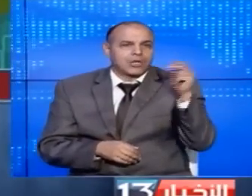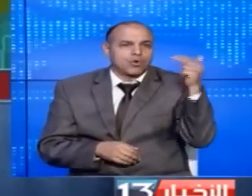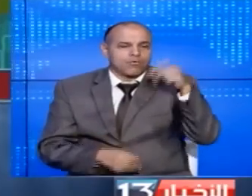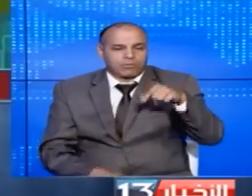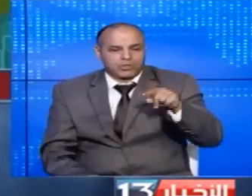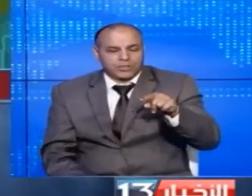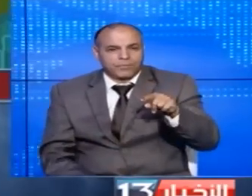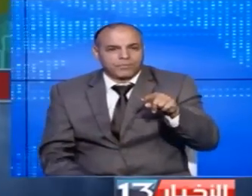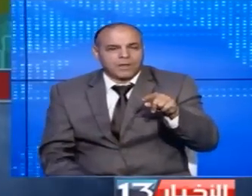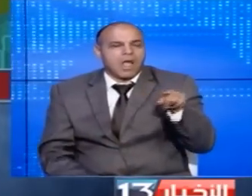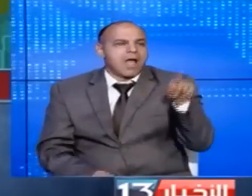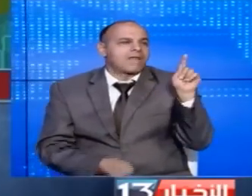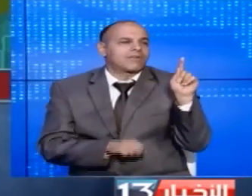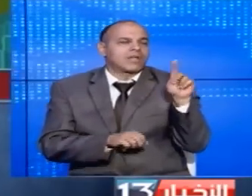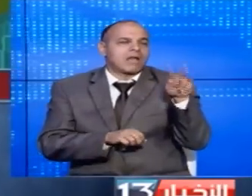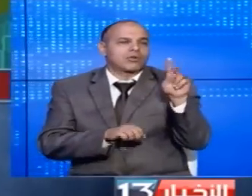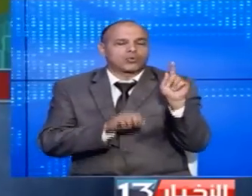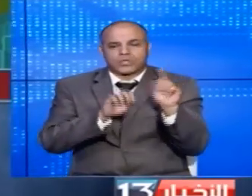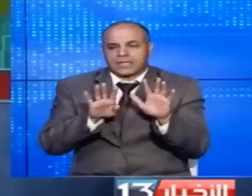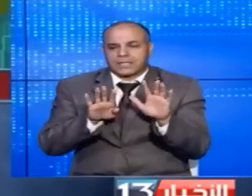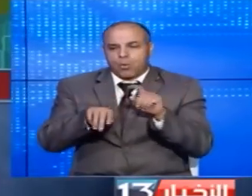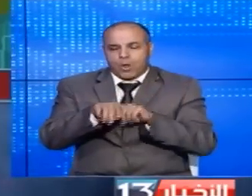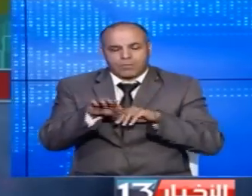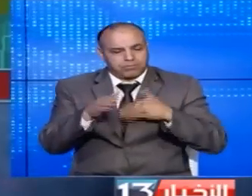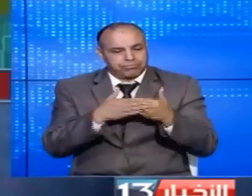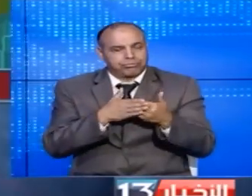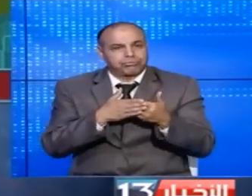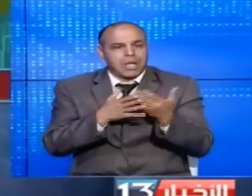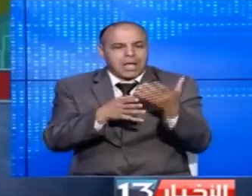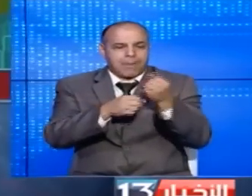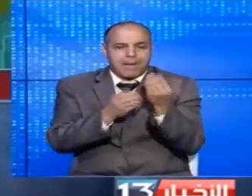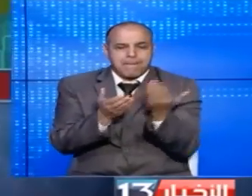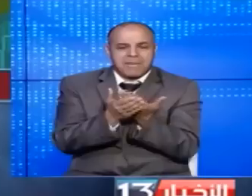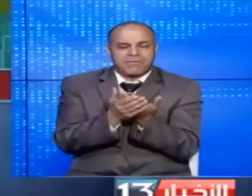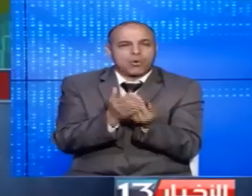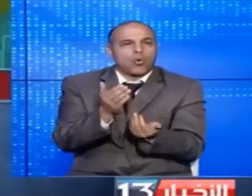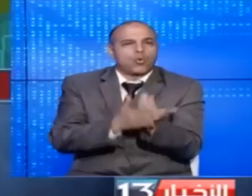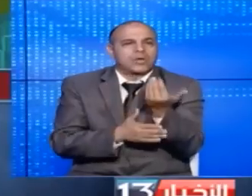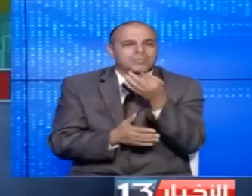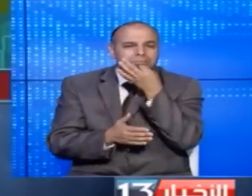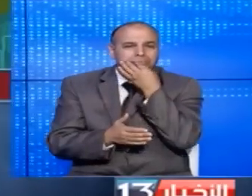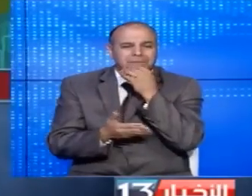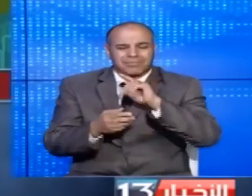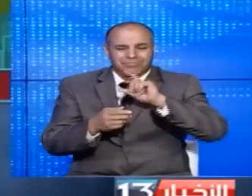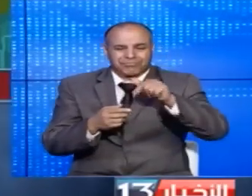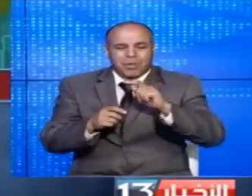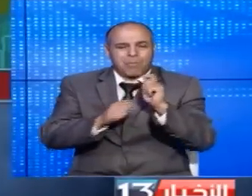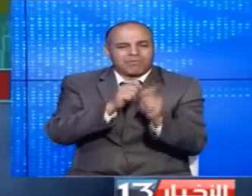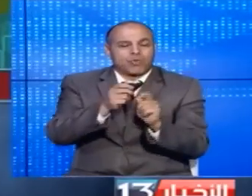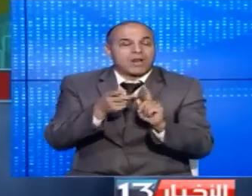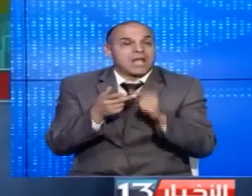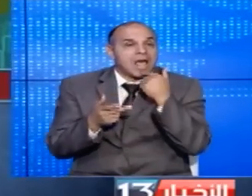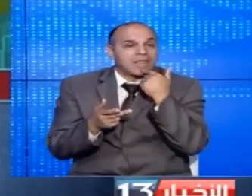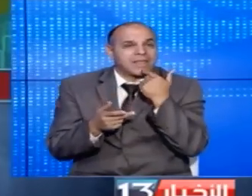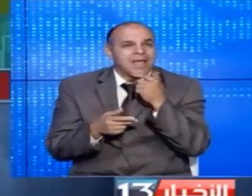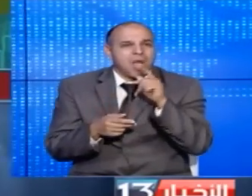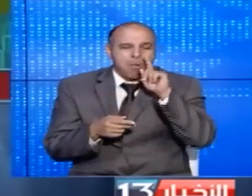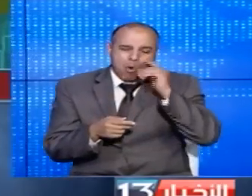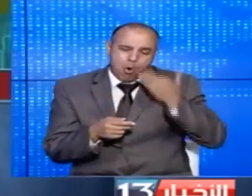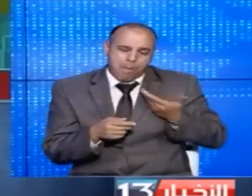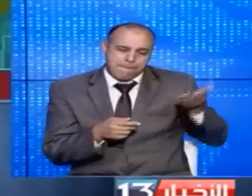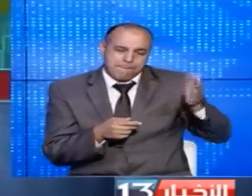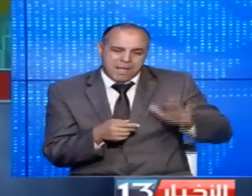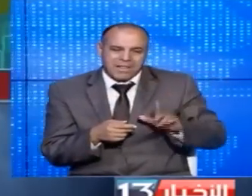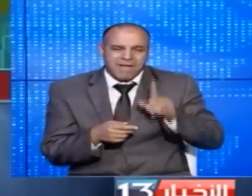نوفمبر 2019 آخر أجل لقبول ملفات تجديد الانتفاع بالجراية الوقتية للأيتام